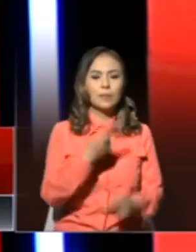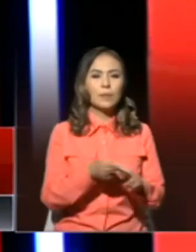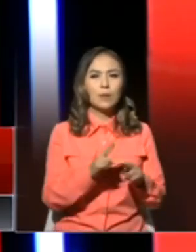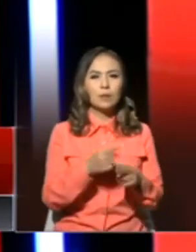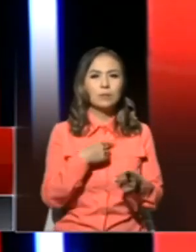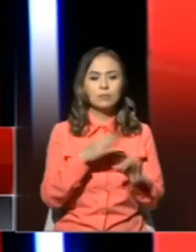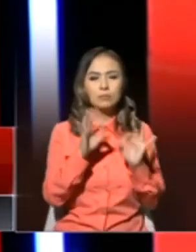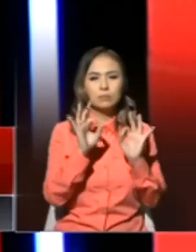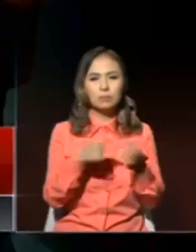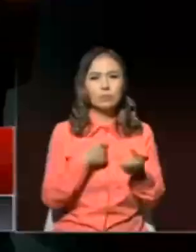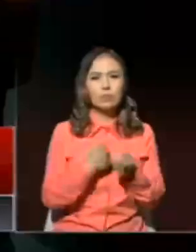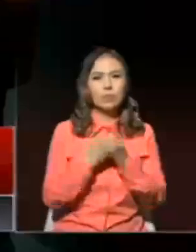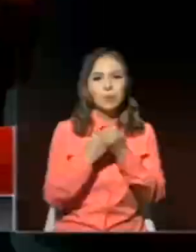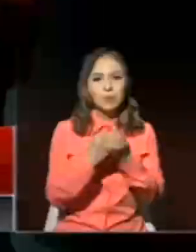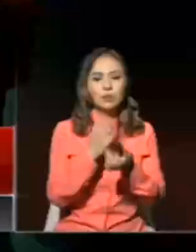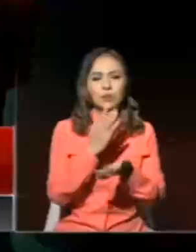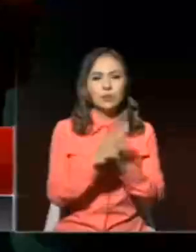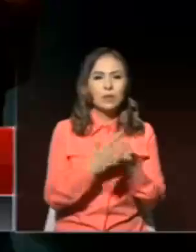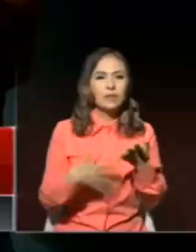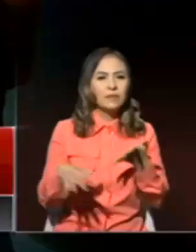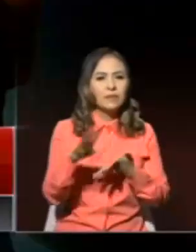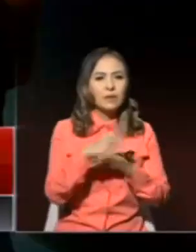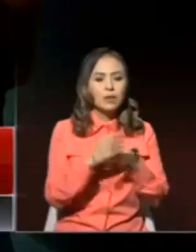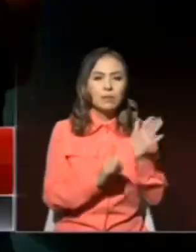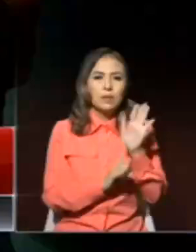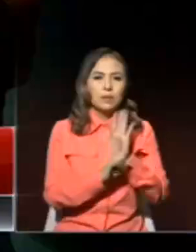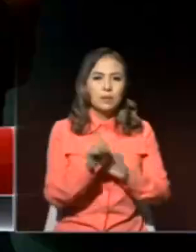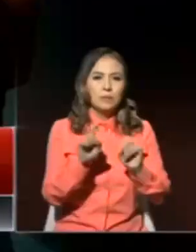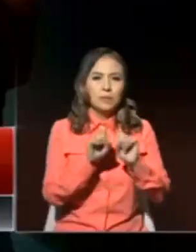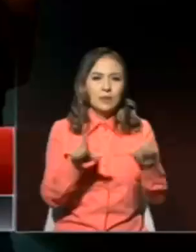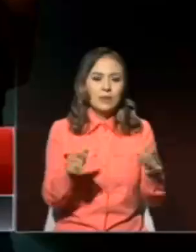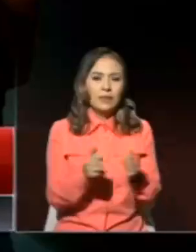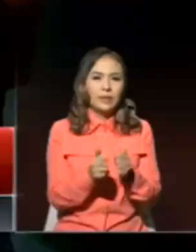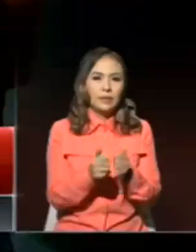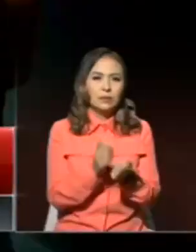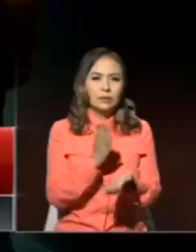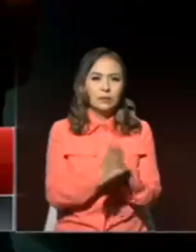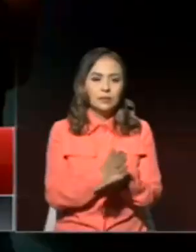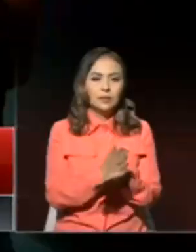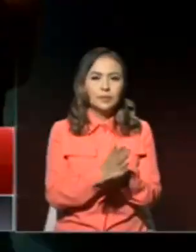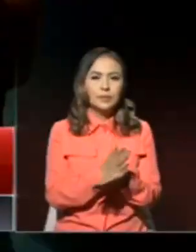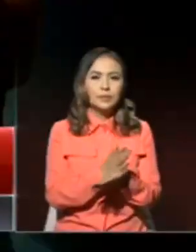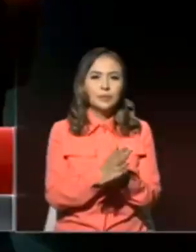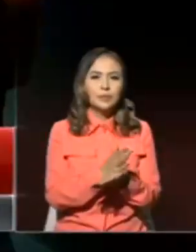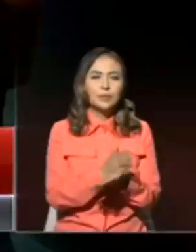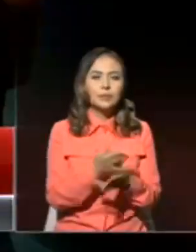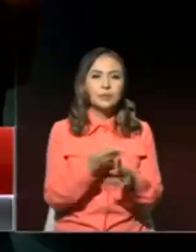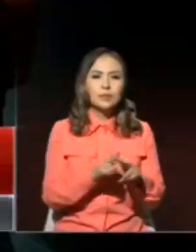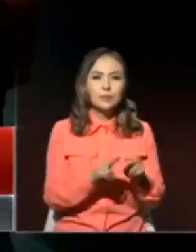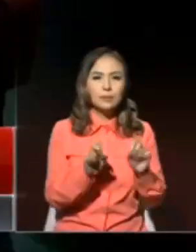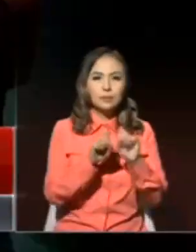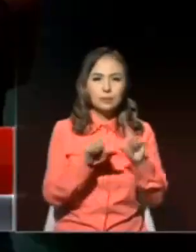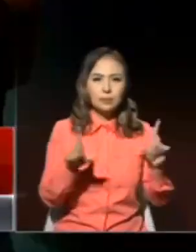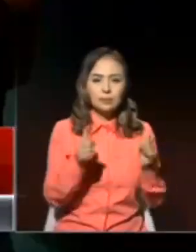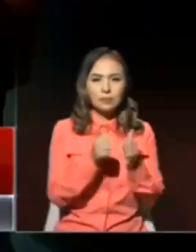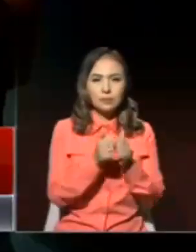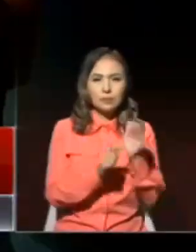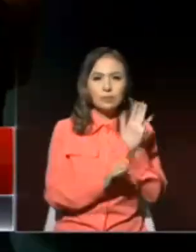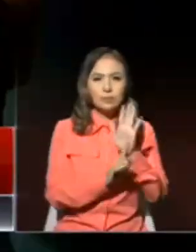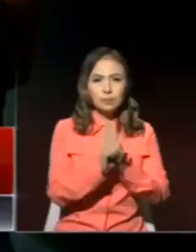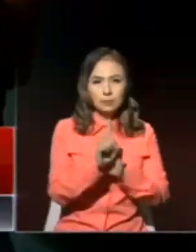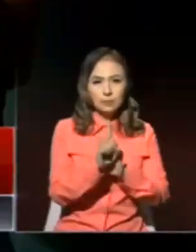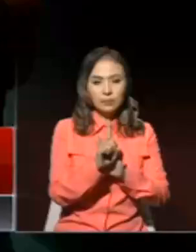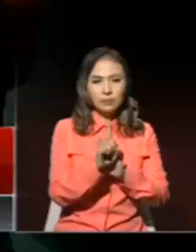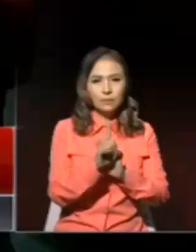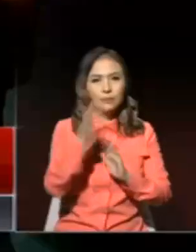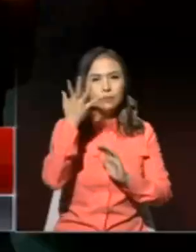толық қолдаймын сізді, әрине толық қолдаймын. Бұны бәрін басталатын мектеп қабырғасынан басталады. Иә, дұрыс айтасыз. Бұл мектеп қабырғасынан басталады, жаңа бала